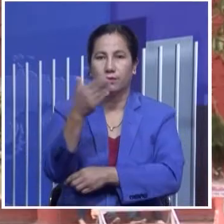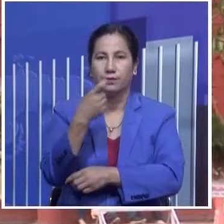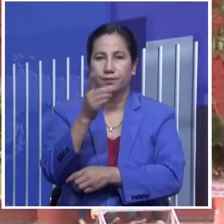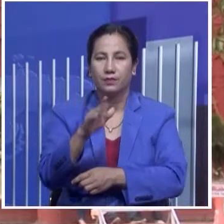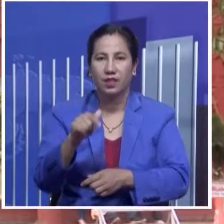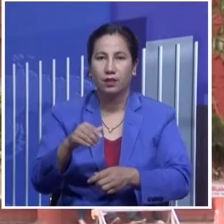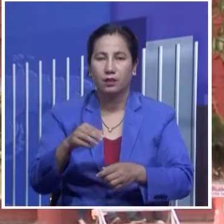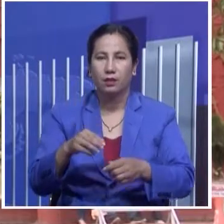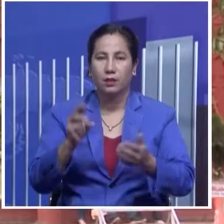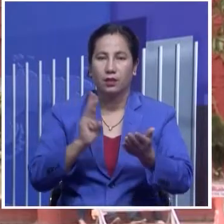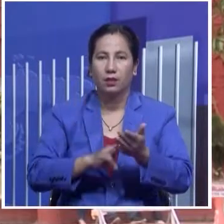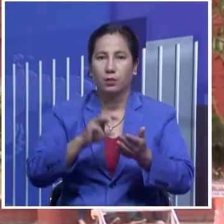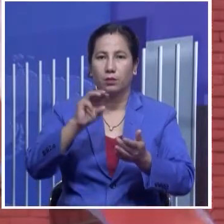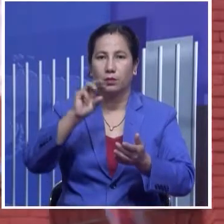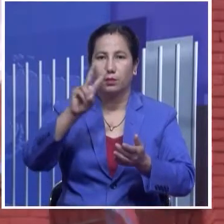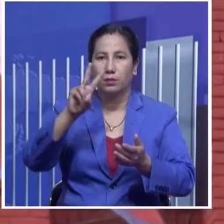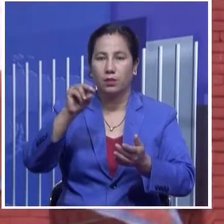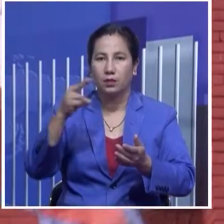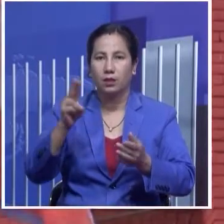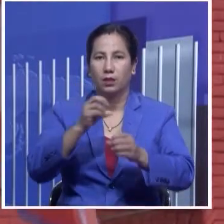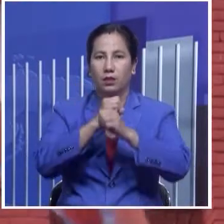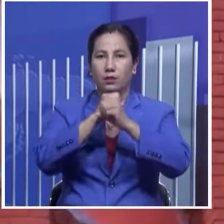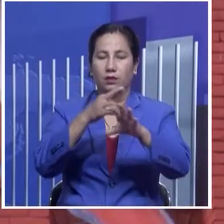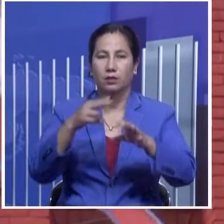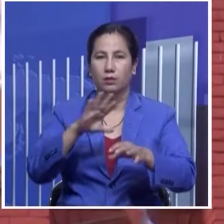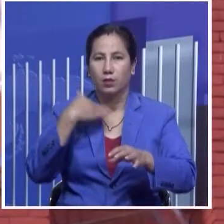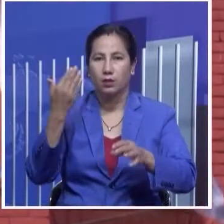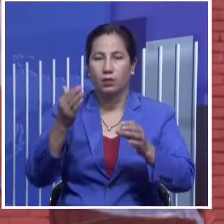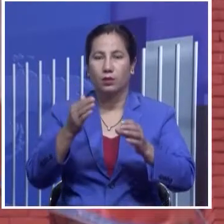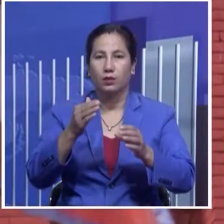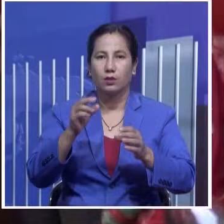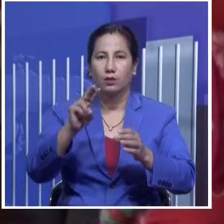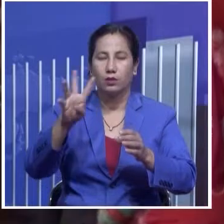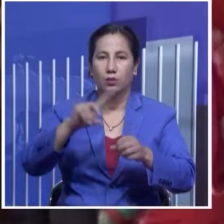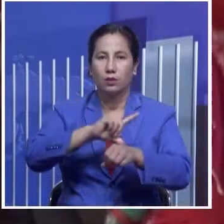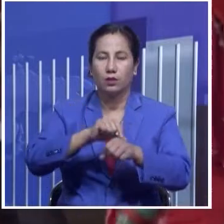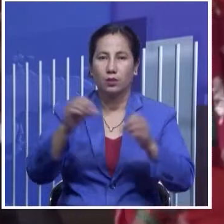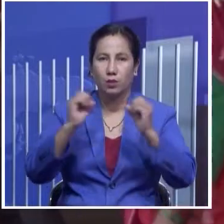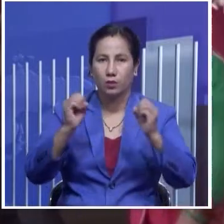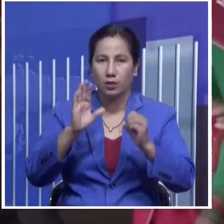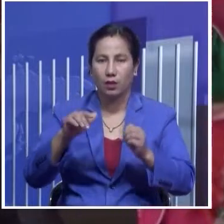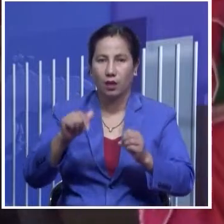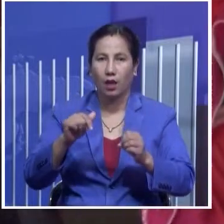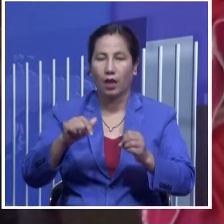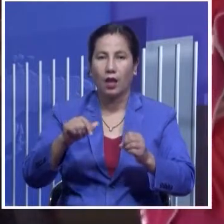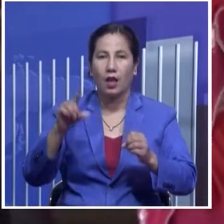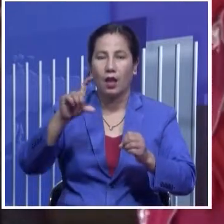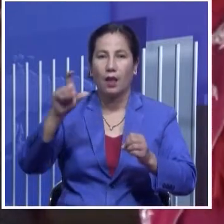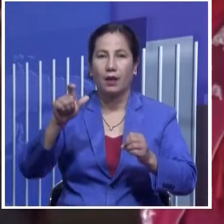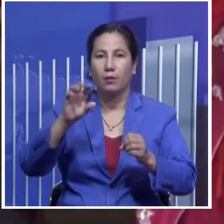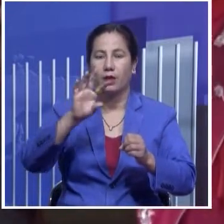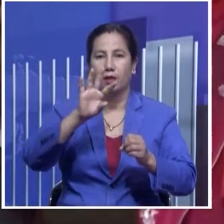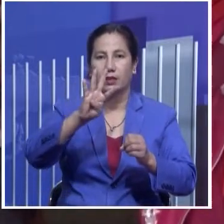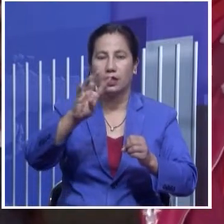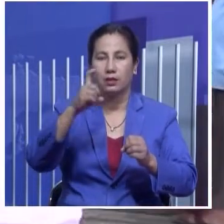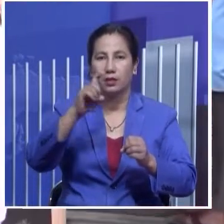छ। यही अवधिमा थप 20 जना संक्रमण मुक्त भएका छन्। मृत्यु हुनेको संख्या भने पछिल्लो 24 घण्टामा 0 छ। अहिले नेपालमा